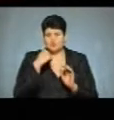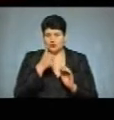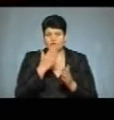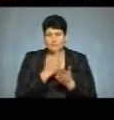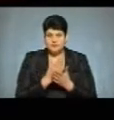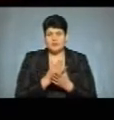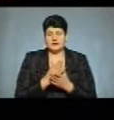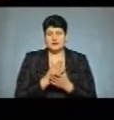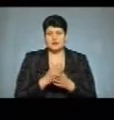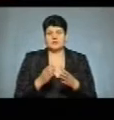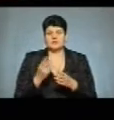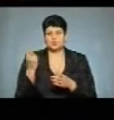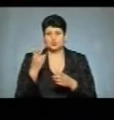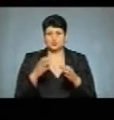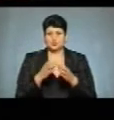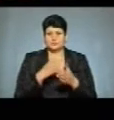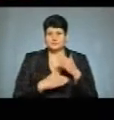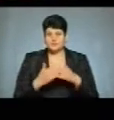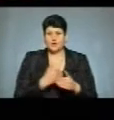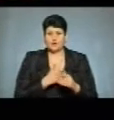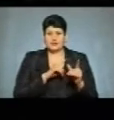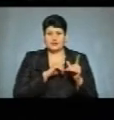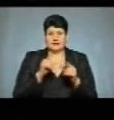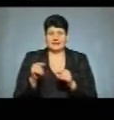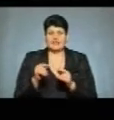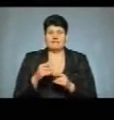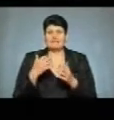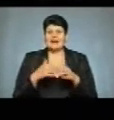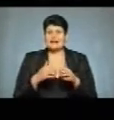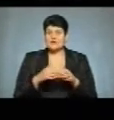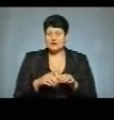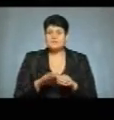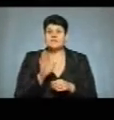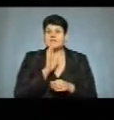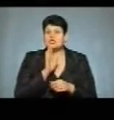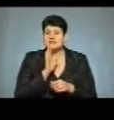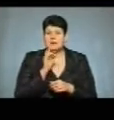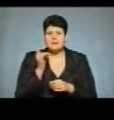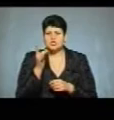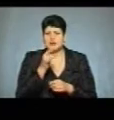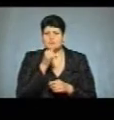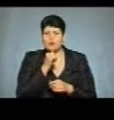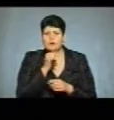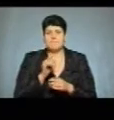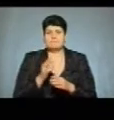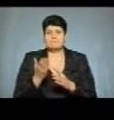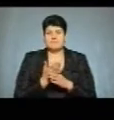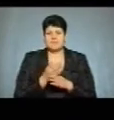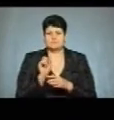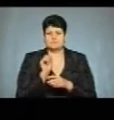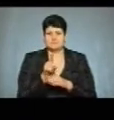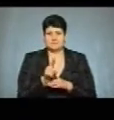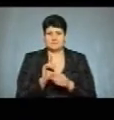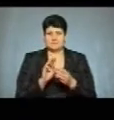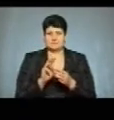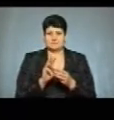з інвалідністю другої групи. Хоче їхати до подруги у Херсон. Жінка вперше намагається замовити пільговий квиток на сайті